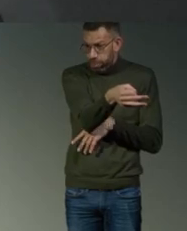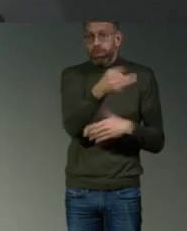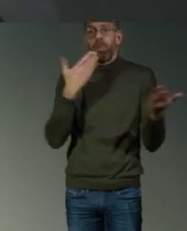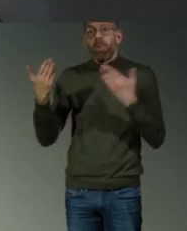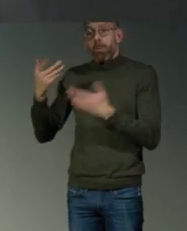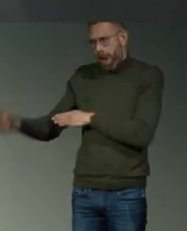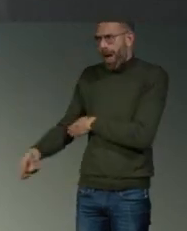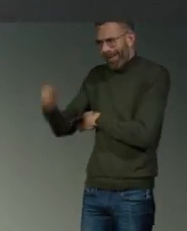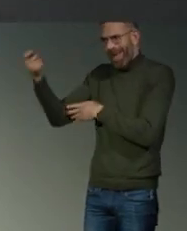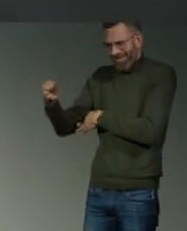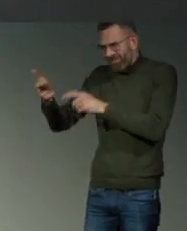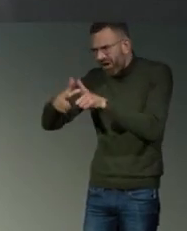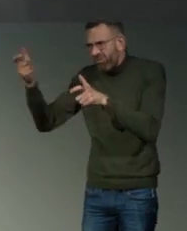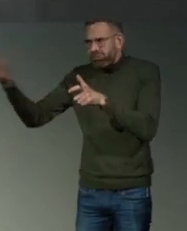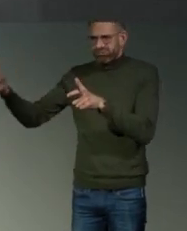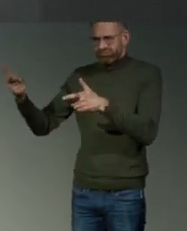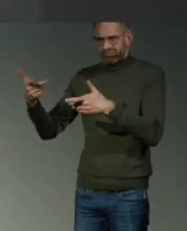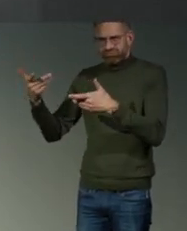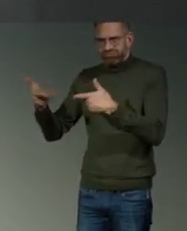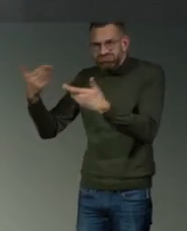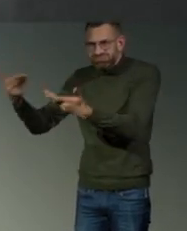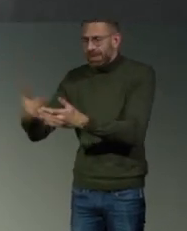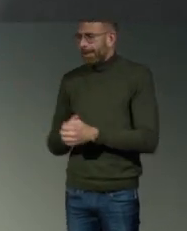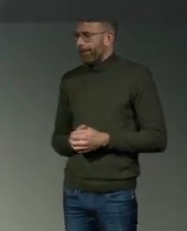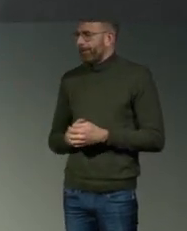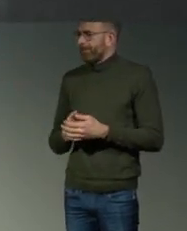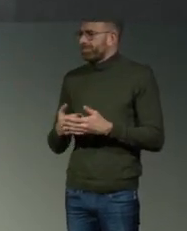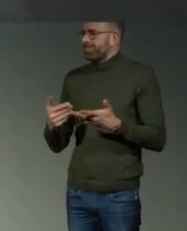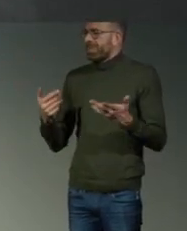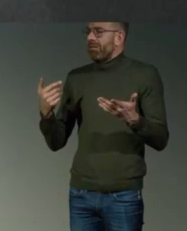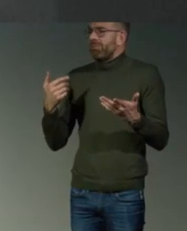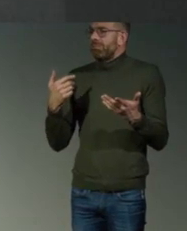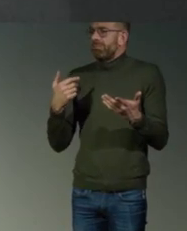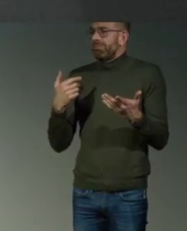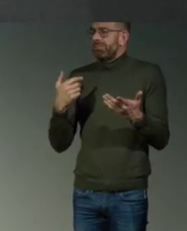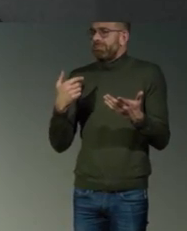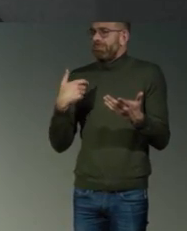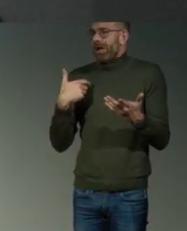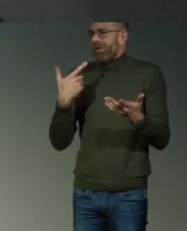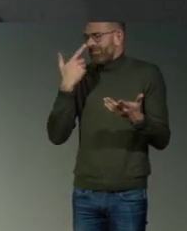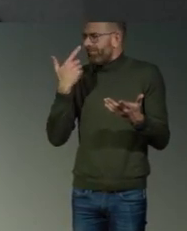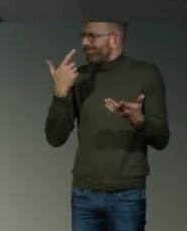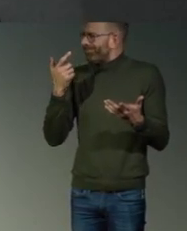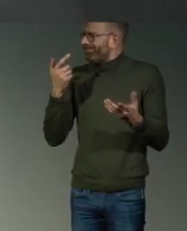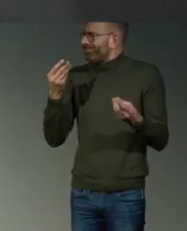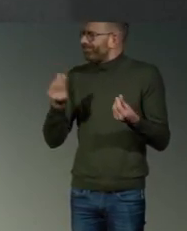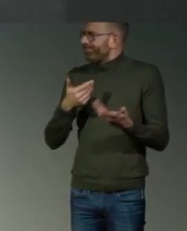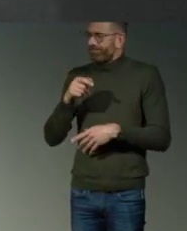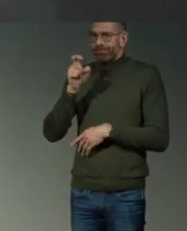production de chair. Et donc, si on veut essayer de répondre à la question, enfin, il n'y a pas vraiment de question, mais si on veut essayer de se dire, à mon avis,